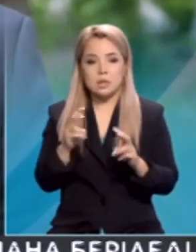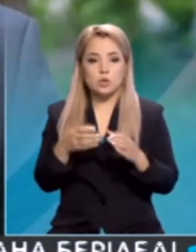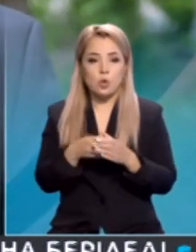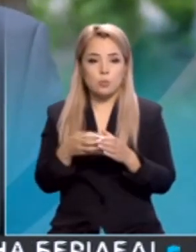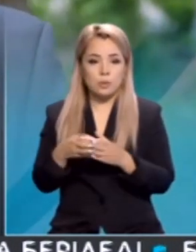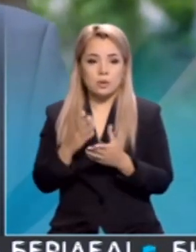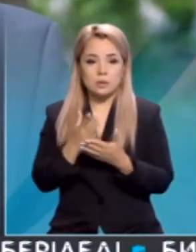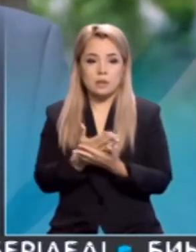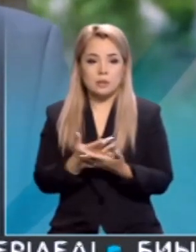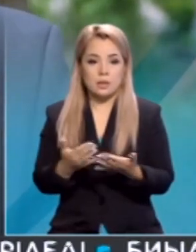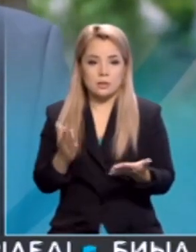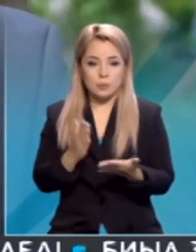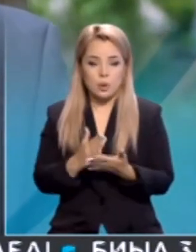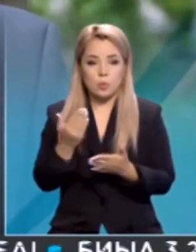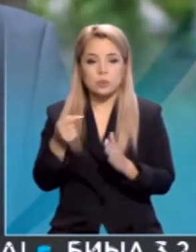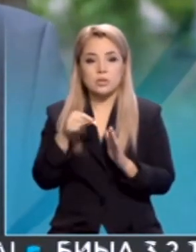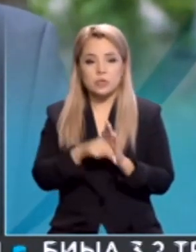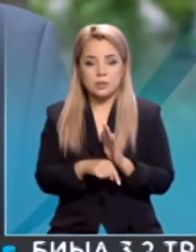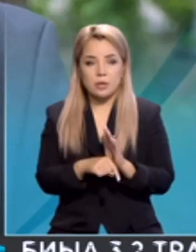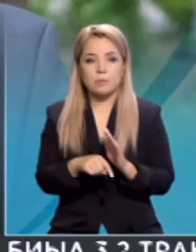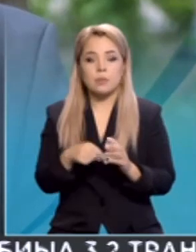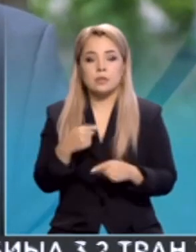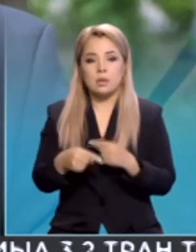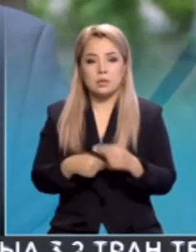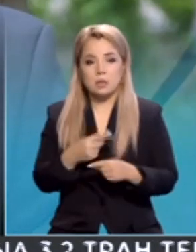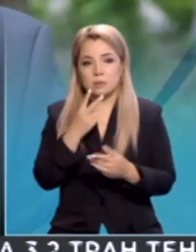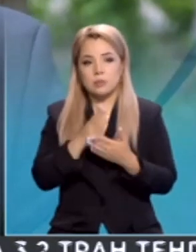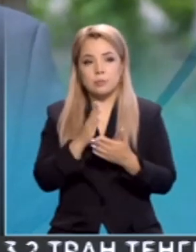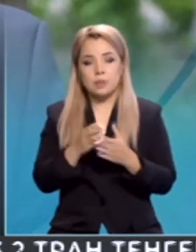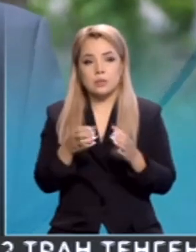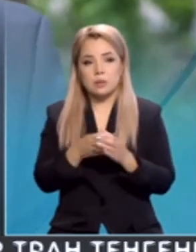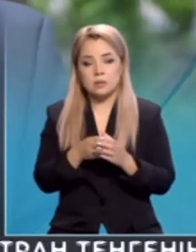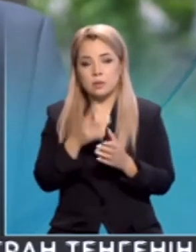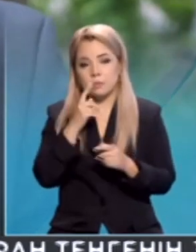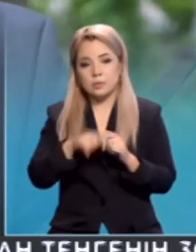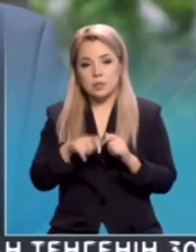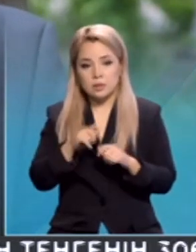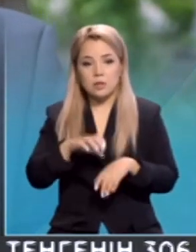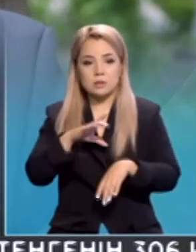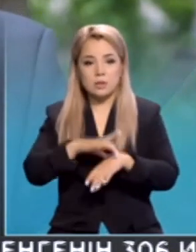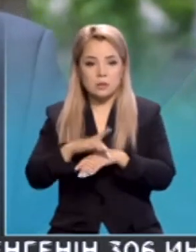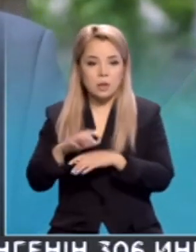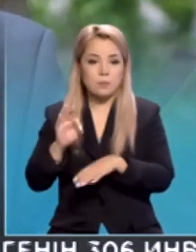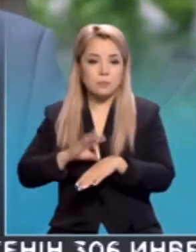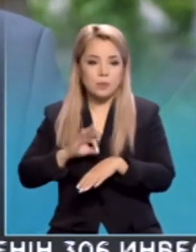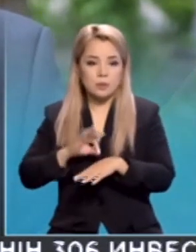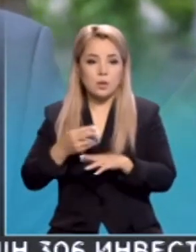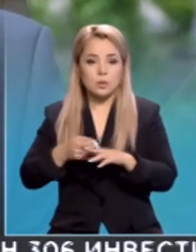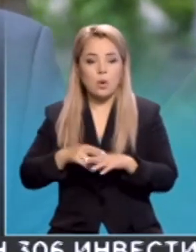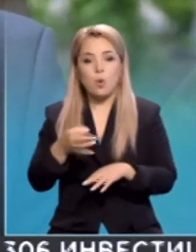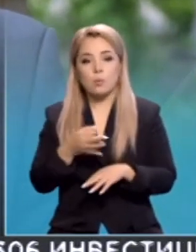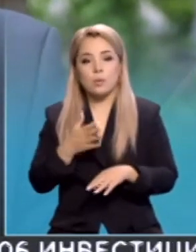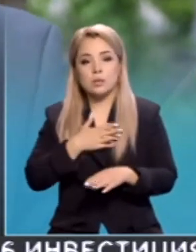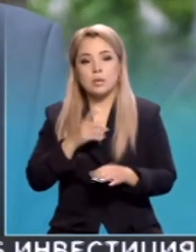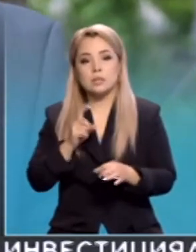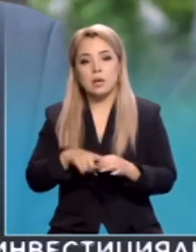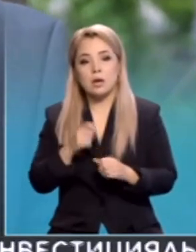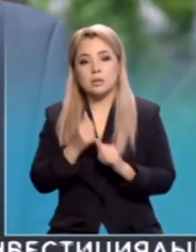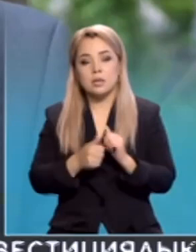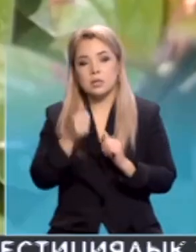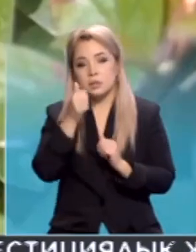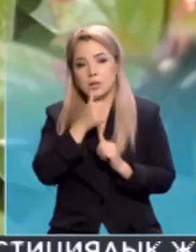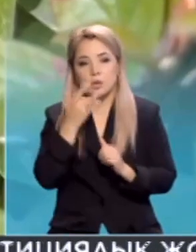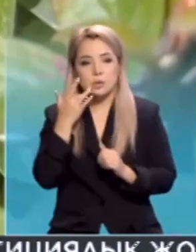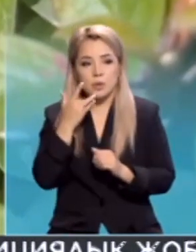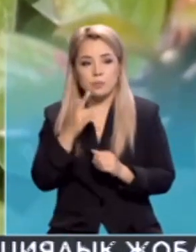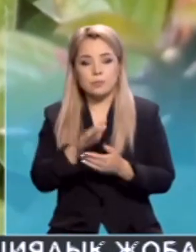топқа бөлінетін болады. Оның ішінде жаңағыдай патогенді деп айтамыз, және де патогенсіз. Біздің облысымызда тіркелетін жыл сайын бұл